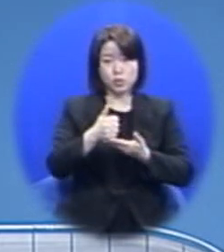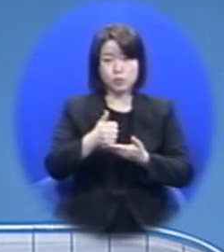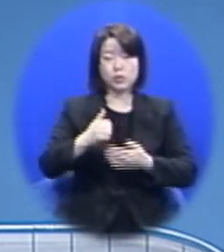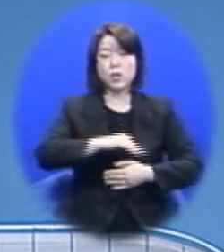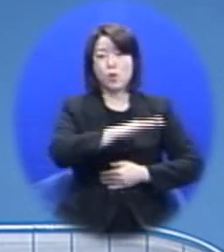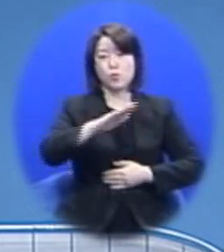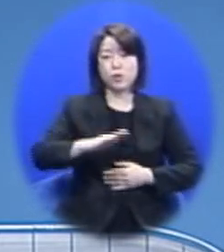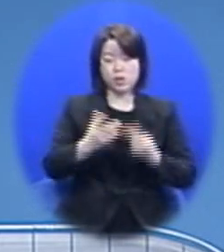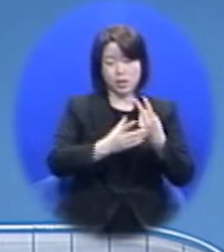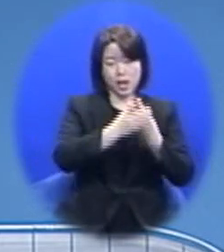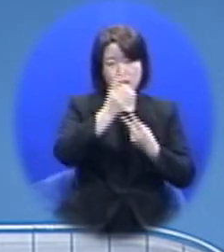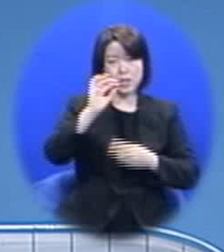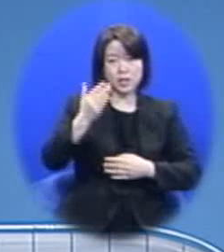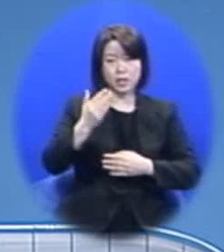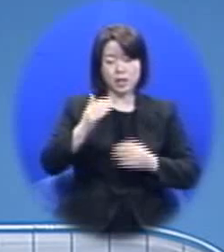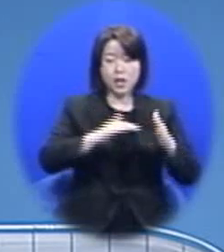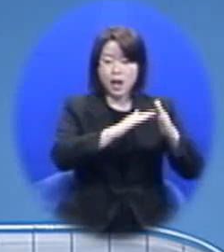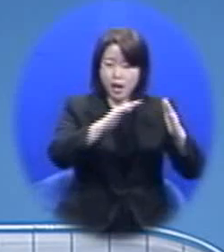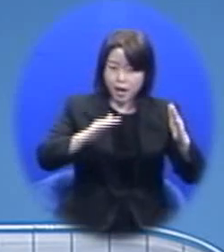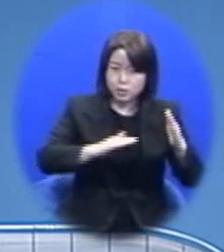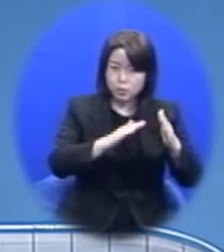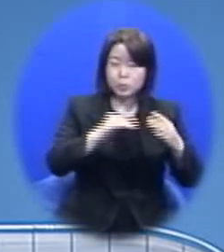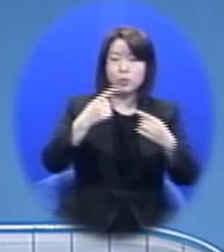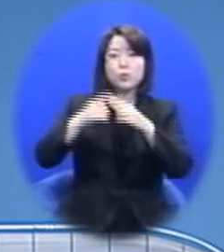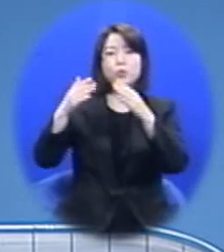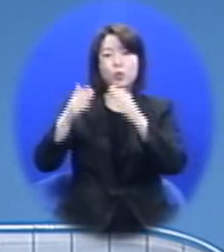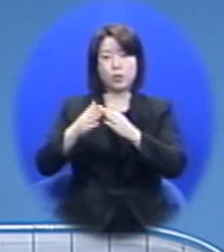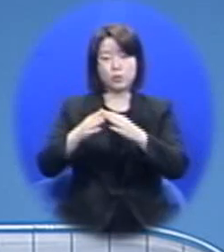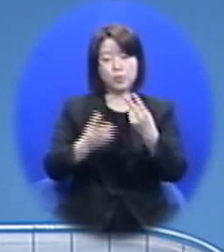가족도 하나 되게 만들고 교회도 하나 되게